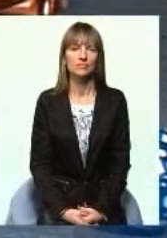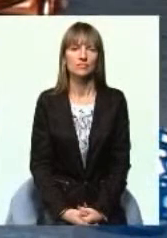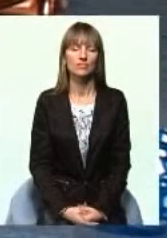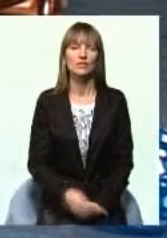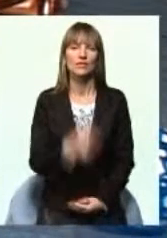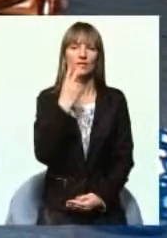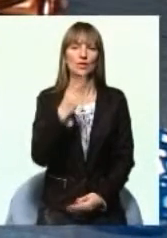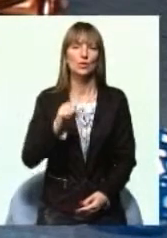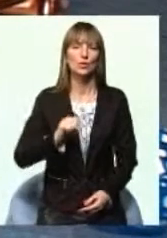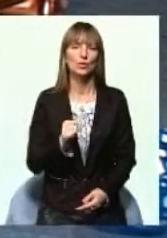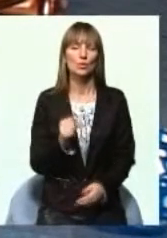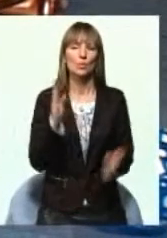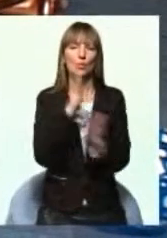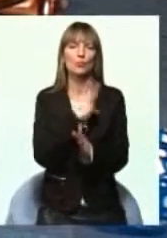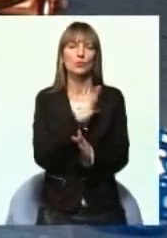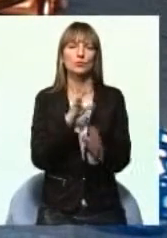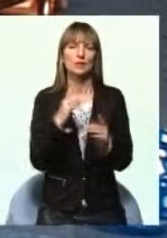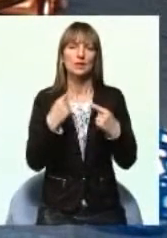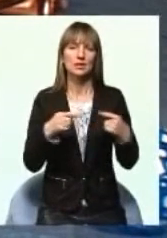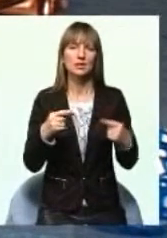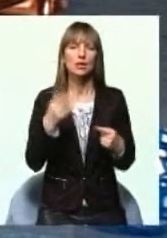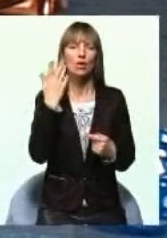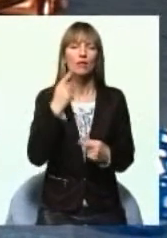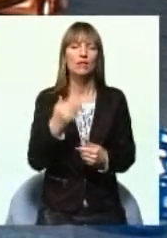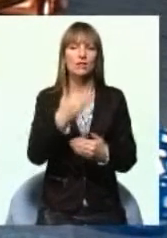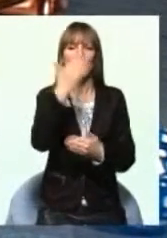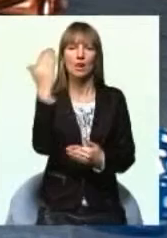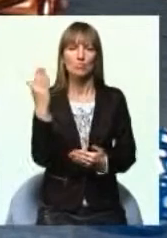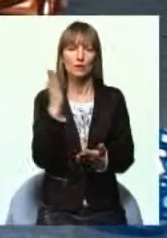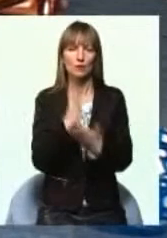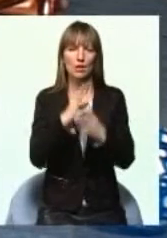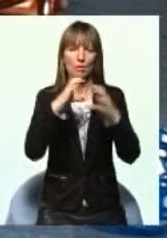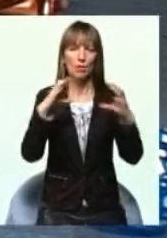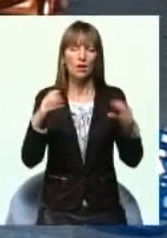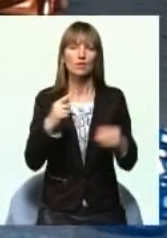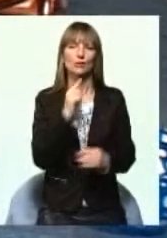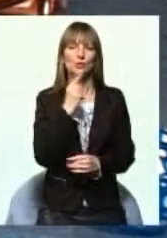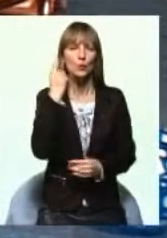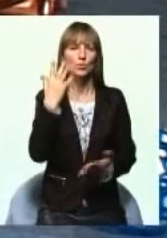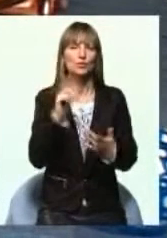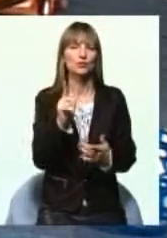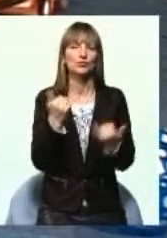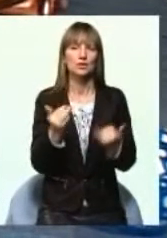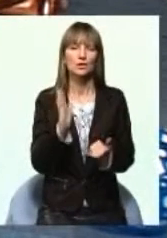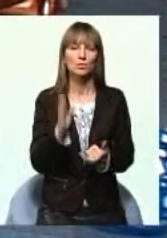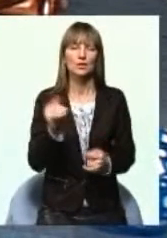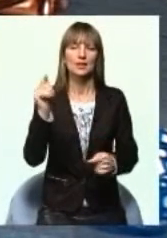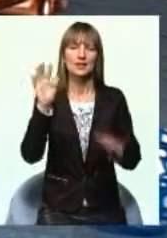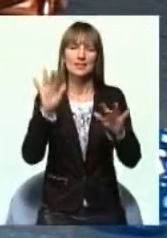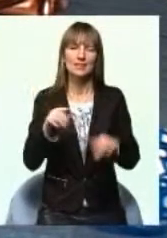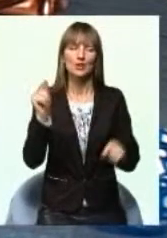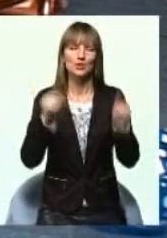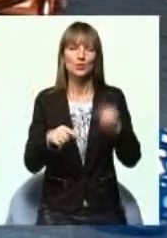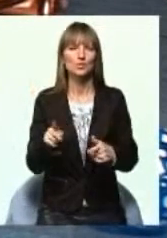Як бачимо, друзі, погода може бути різною. І коли небо затягнулося хмарами, то навіть важко вгадати, що зараз буде йти. Сніг, дощ